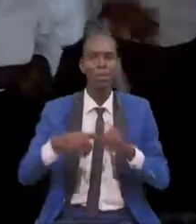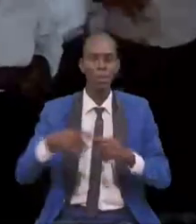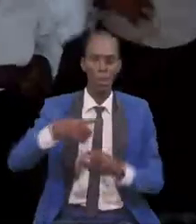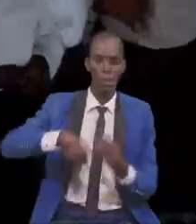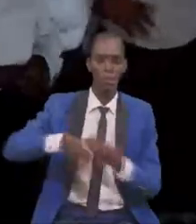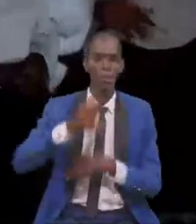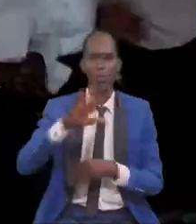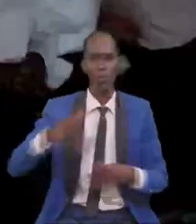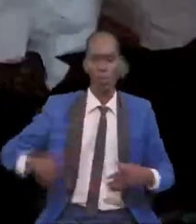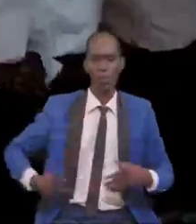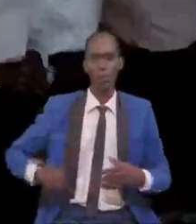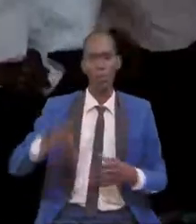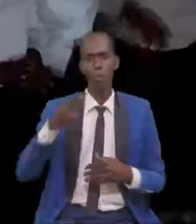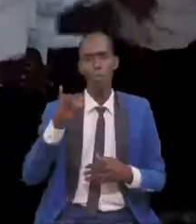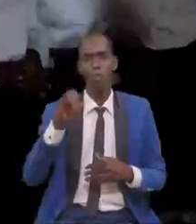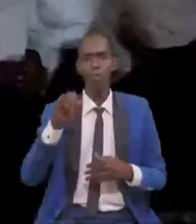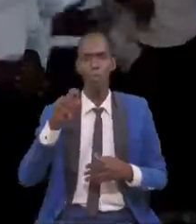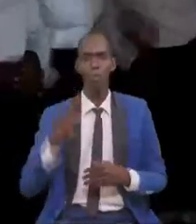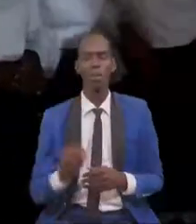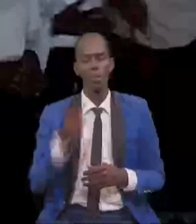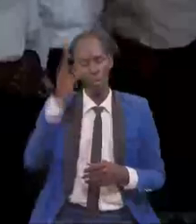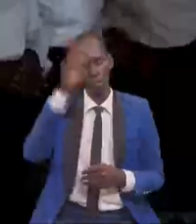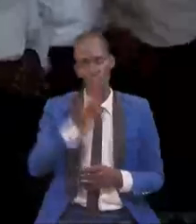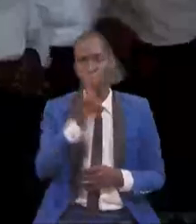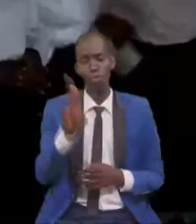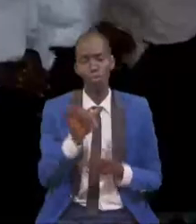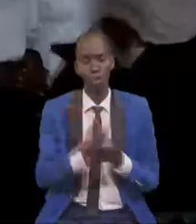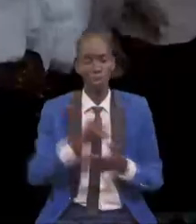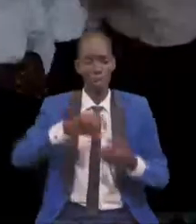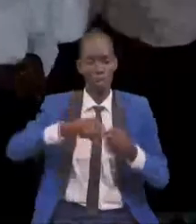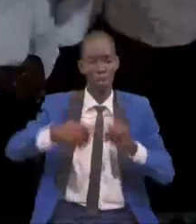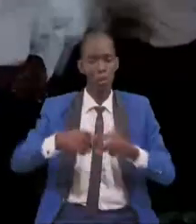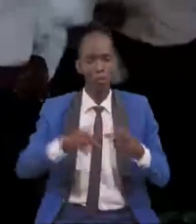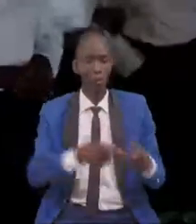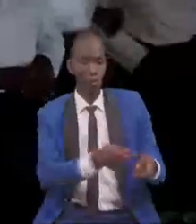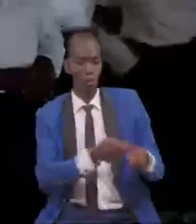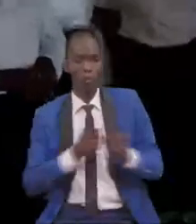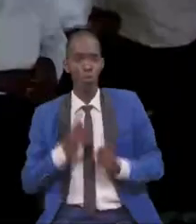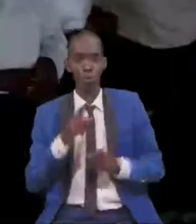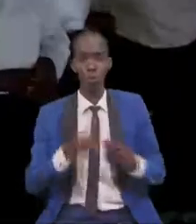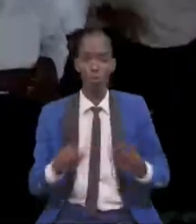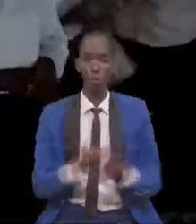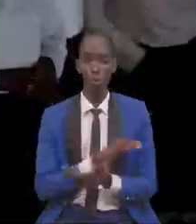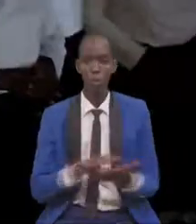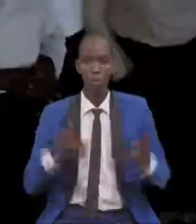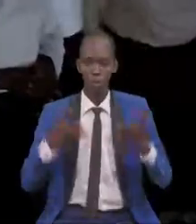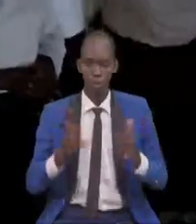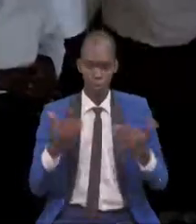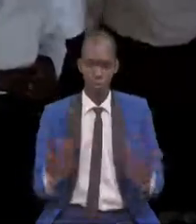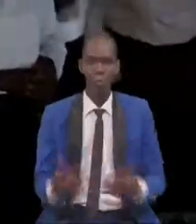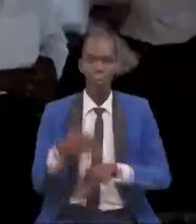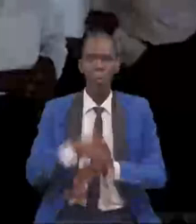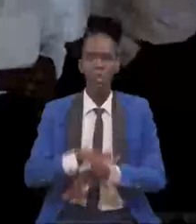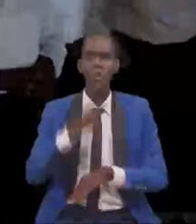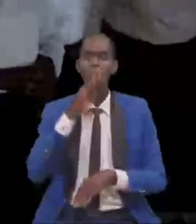une chaîne à ton cou, à ta hanche, à tes pieds. Et le diable tire cette chaîne-là pour